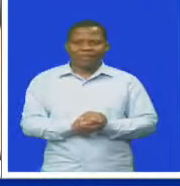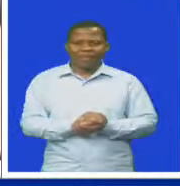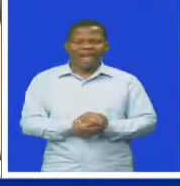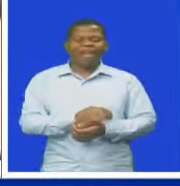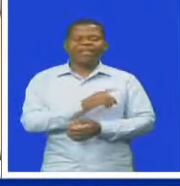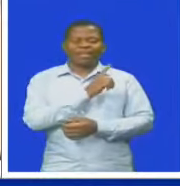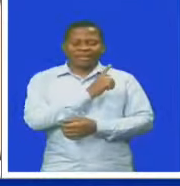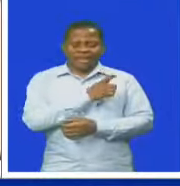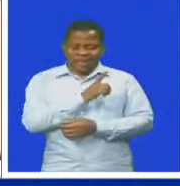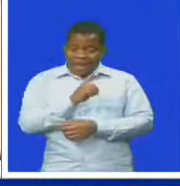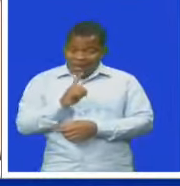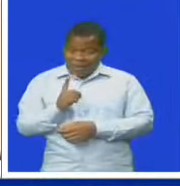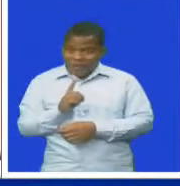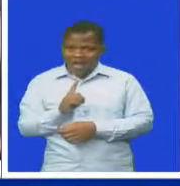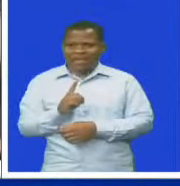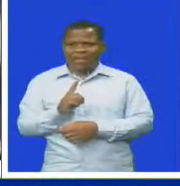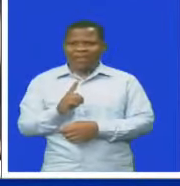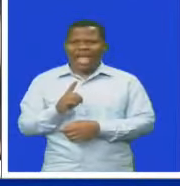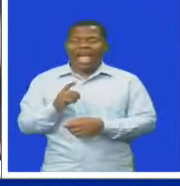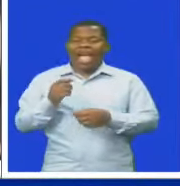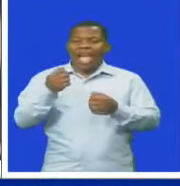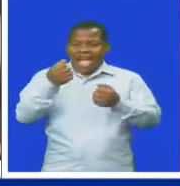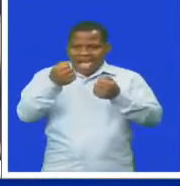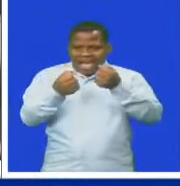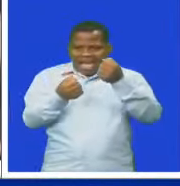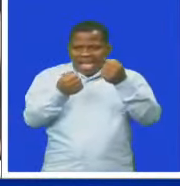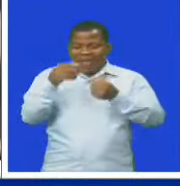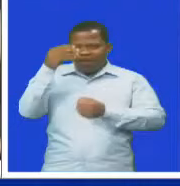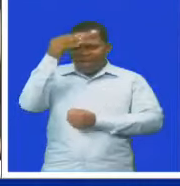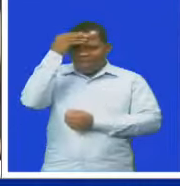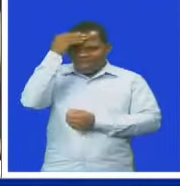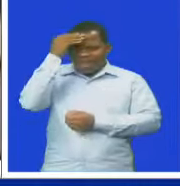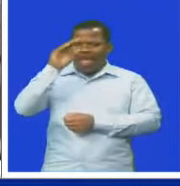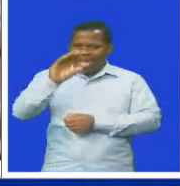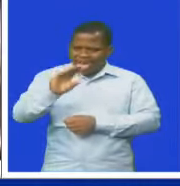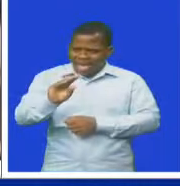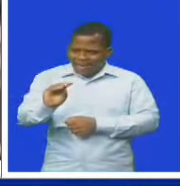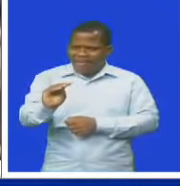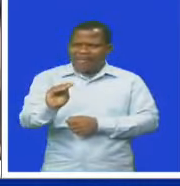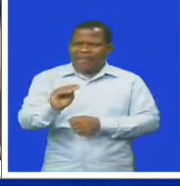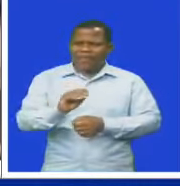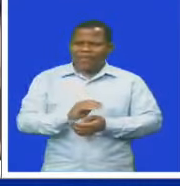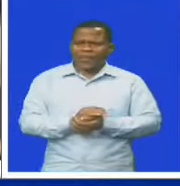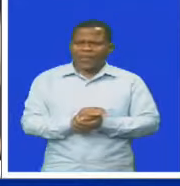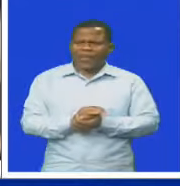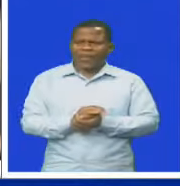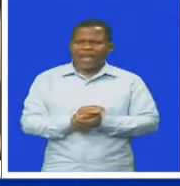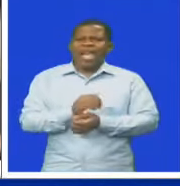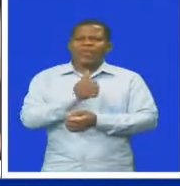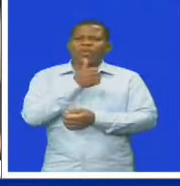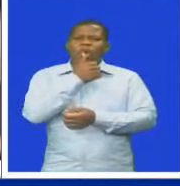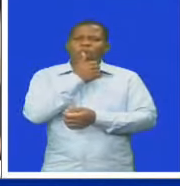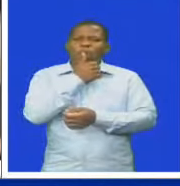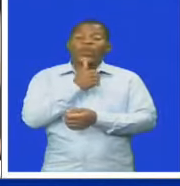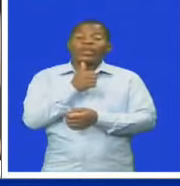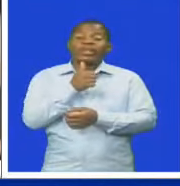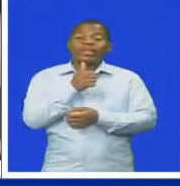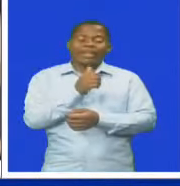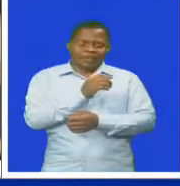lenye imoto yemaphoyisa beyimile khona enkantolo leyiye ilethe iphindze ihambise